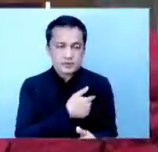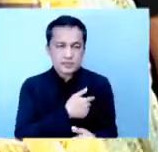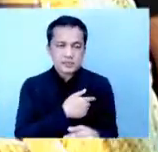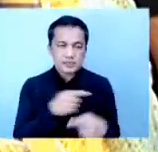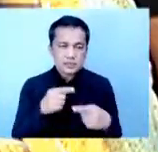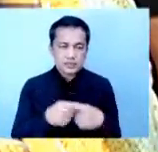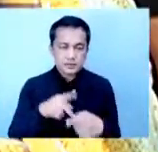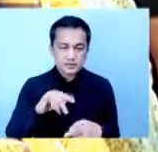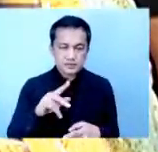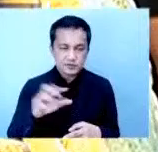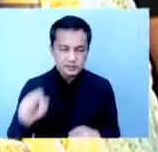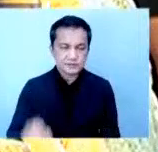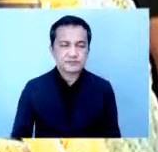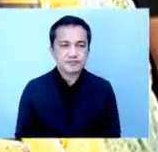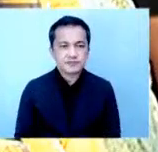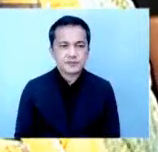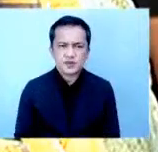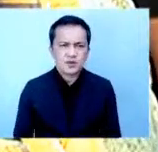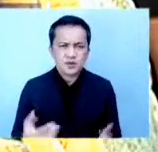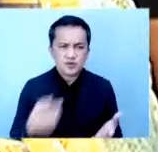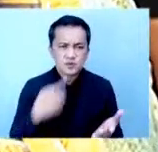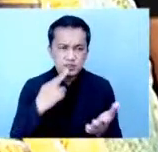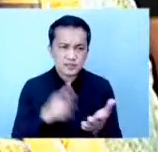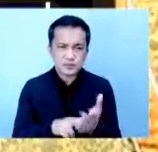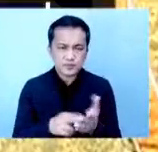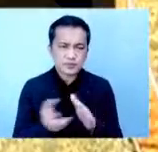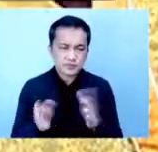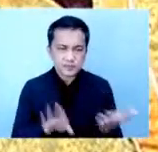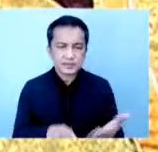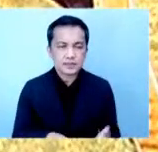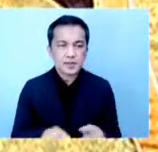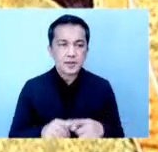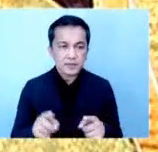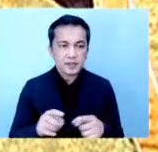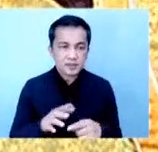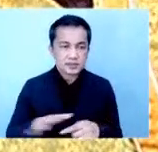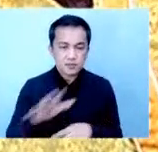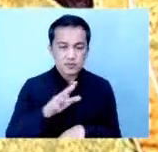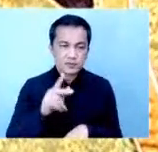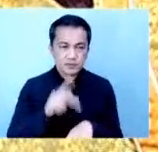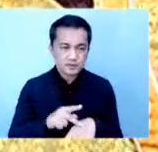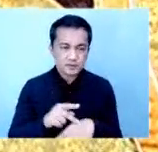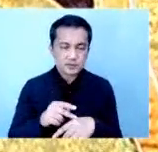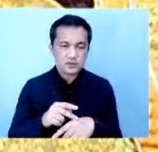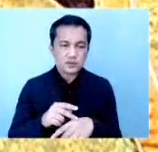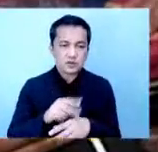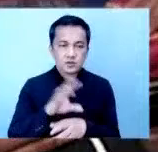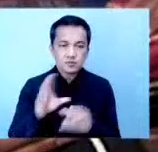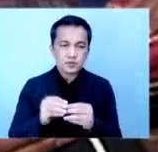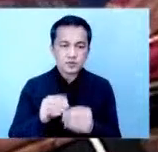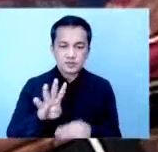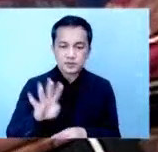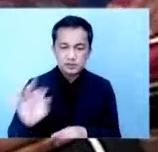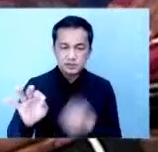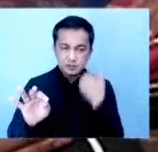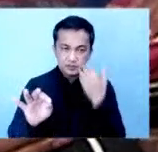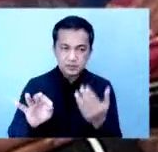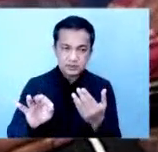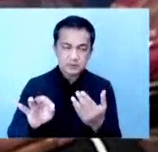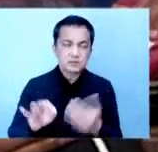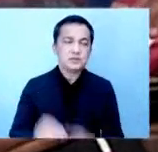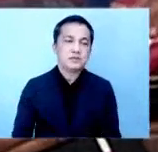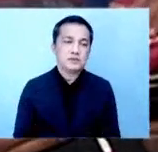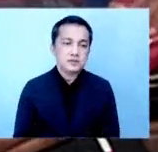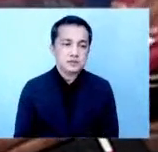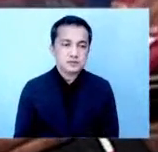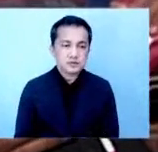pertussis. Wala namang nai-report na namatay sa probinsya, pero sa buong bansa, umabot na sa 49 ang namatay sa pertussis.